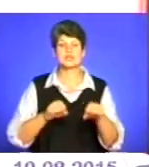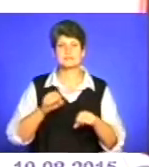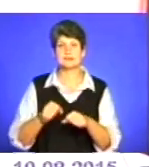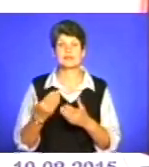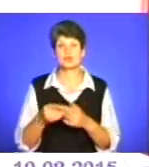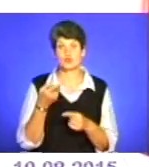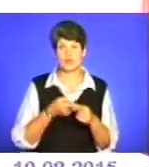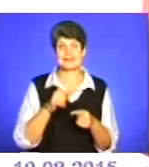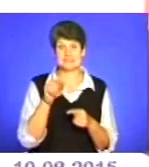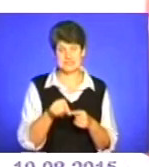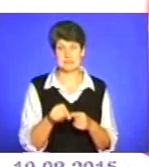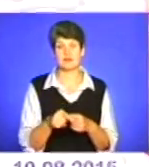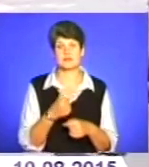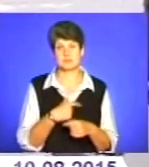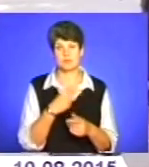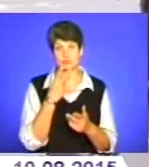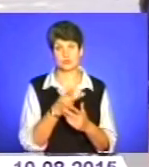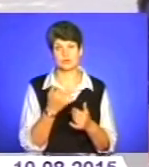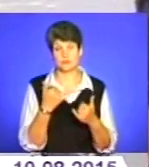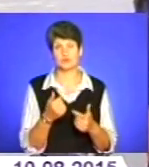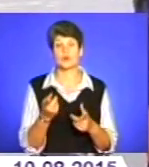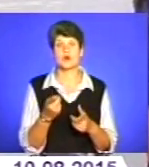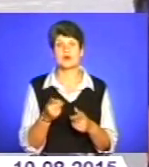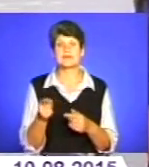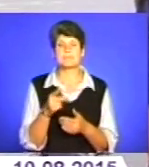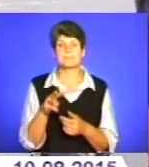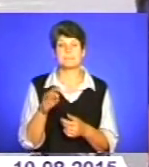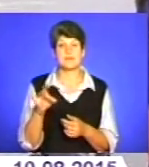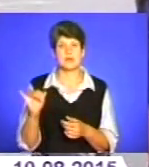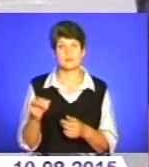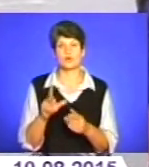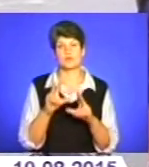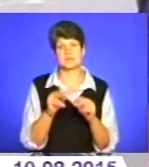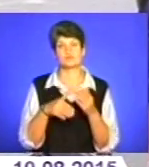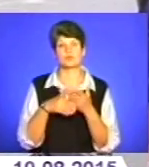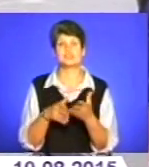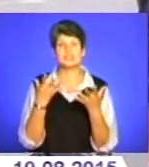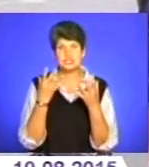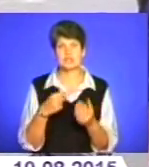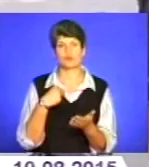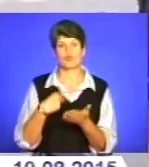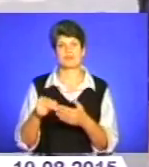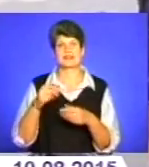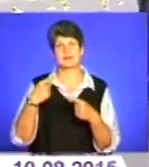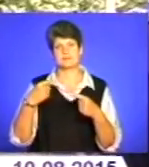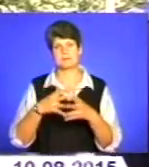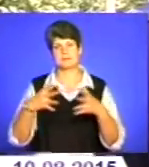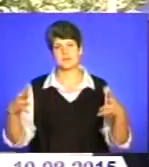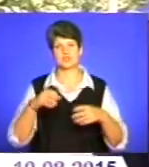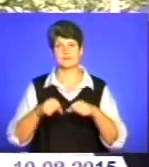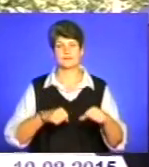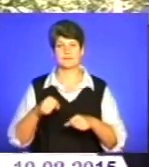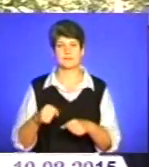цей пілотний проект себе виправдає, то міський голова Тернополя обіцяв допомогти іще закупівлею інших велосипедів.